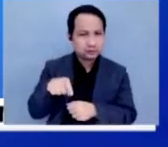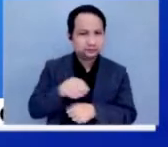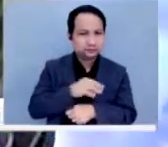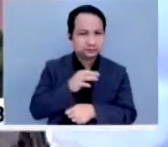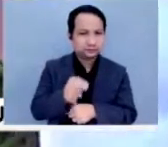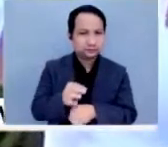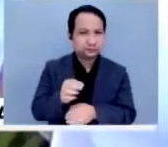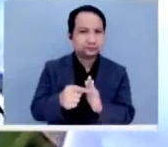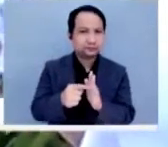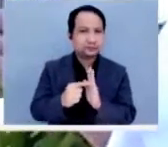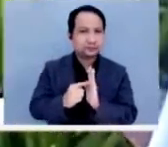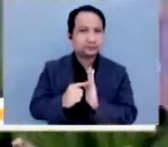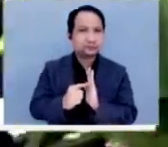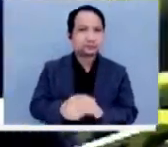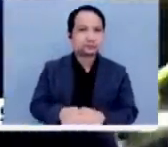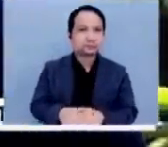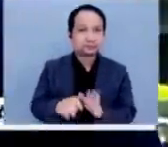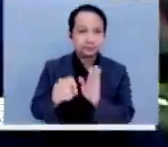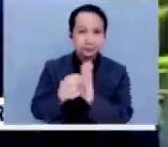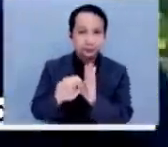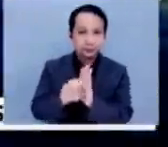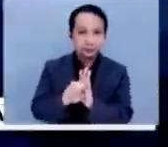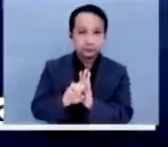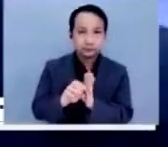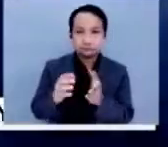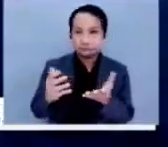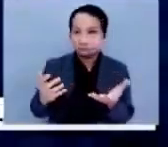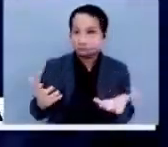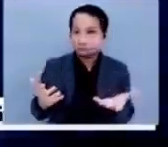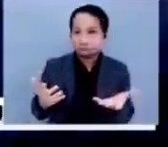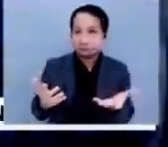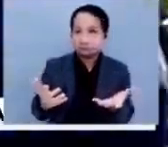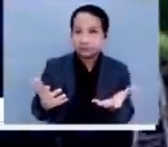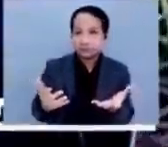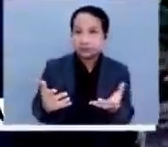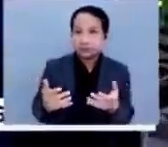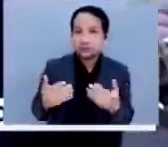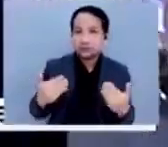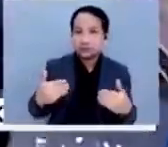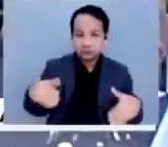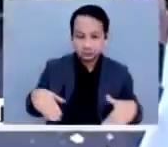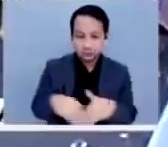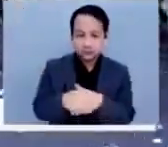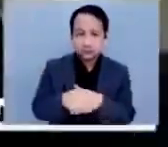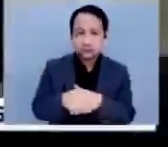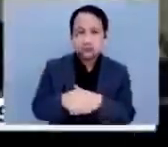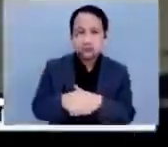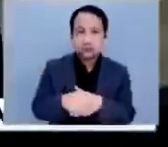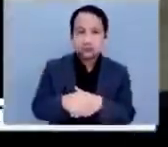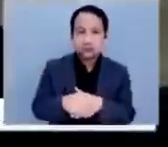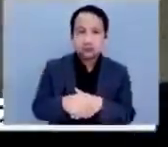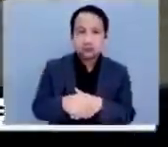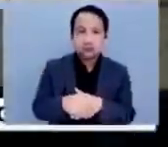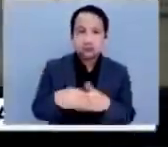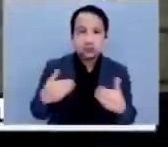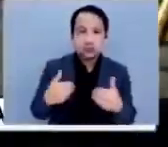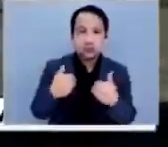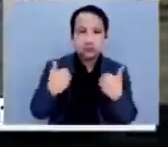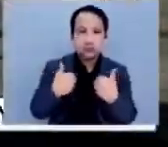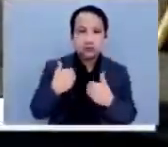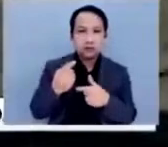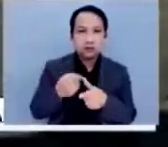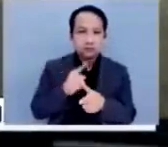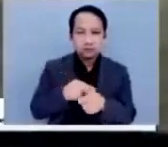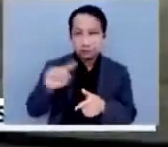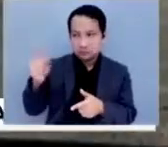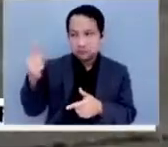nito. Halimbawa ay wala kayo sa hustong gulang nung kayo ay ikasal o may naunang kasal ang sinuman sa inyo